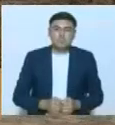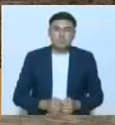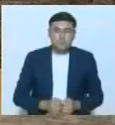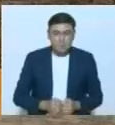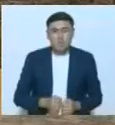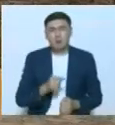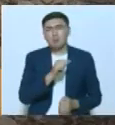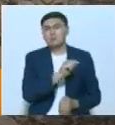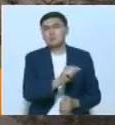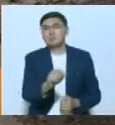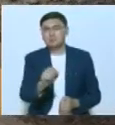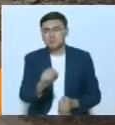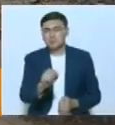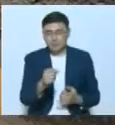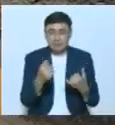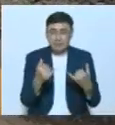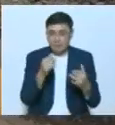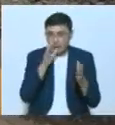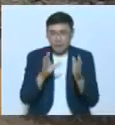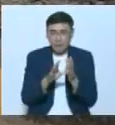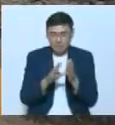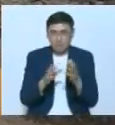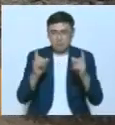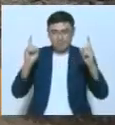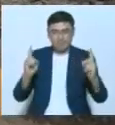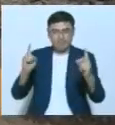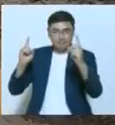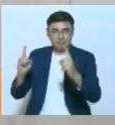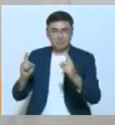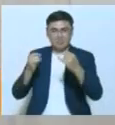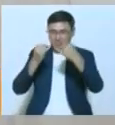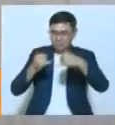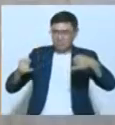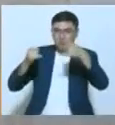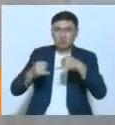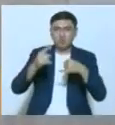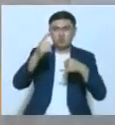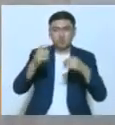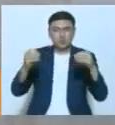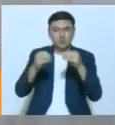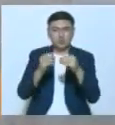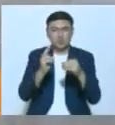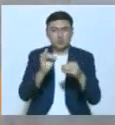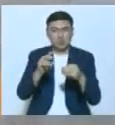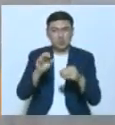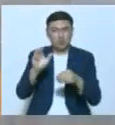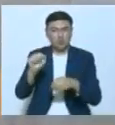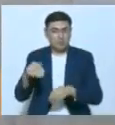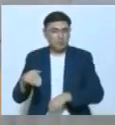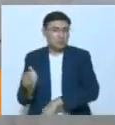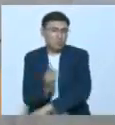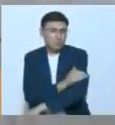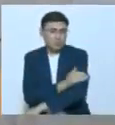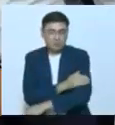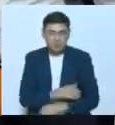строящихся объектов электроэнергии прокладывается высоковольтная линия электропередач мощностью 110 кВт. Общая ее протяженность